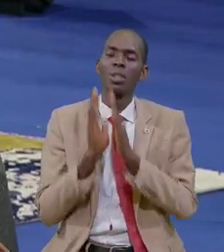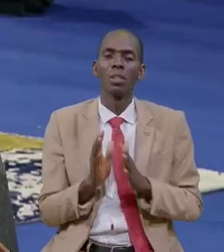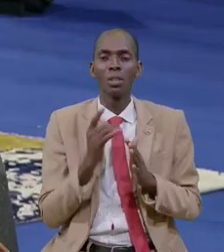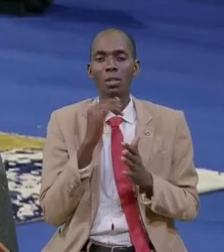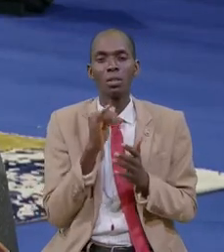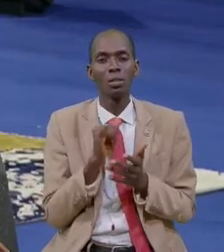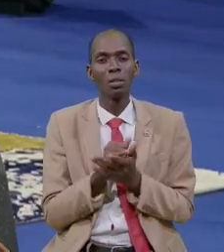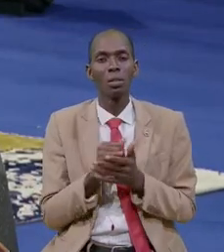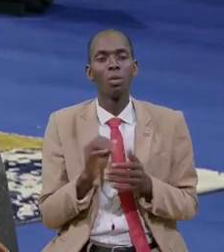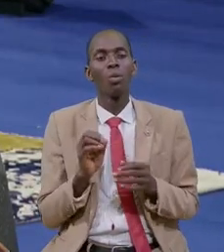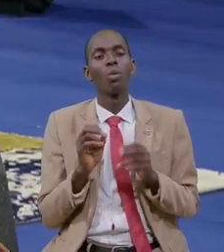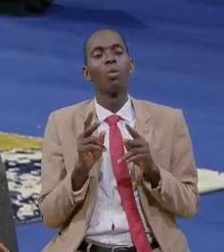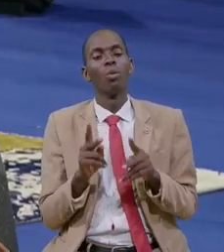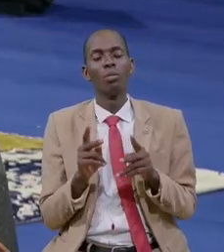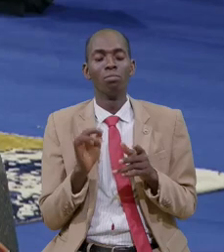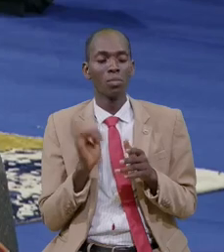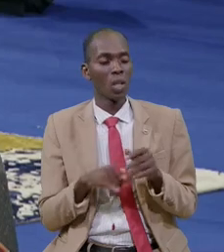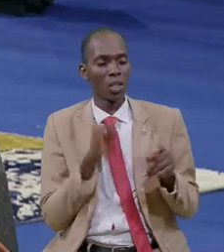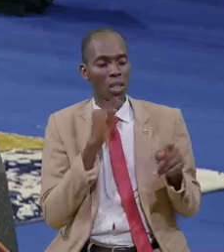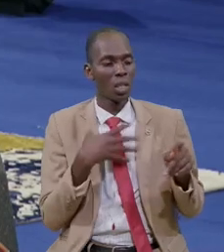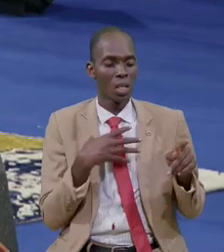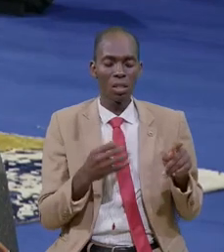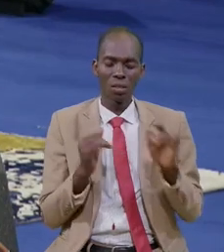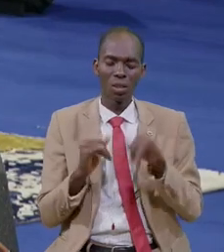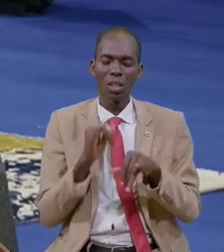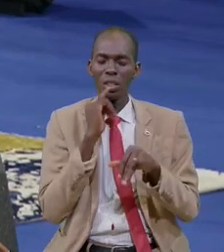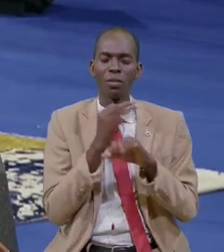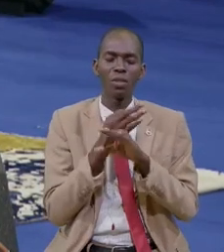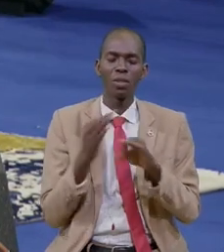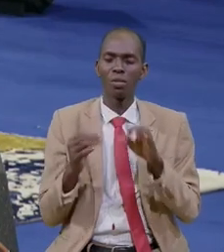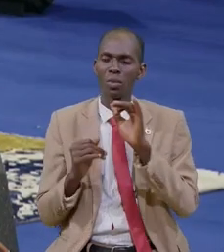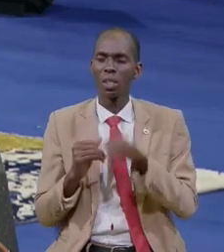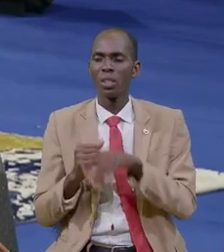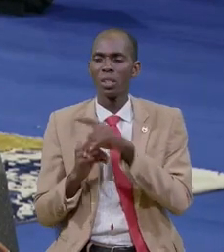Mais on n'a pas dit seulement ça, c'est la provision, c'est la guérison, ça c'est la liberté et c'est